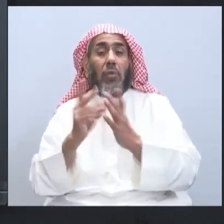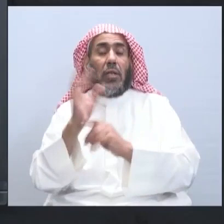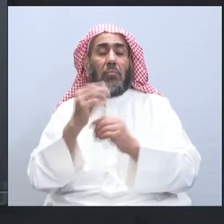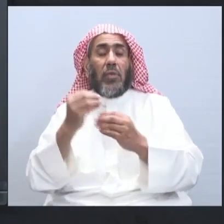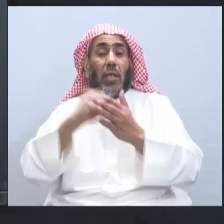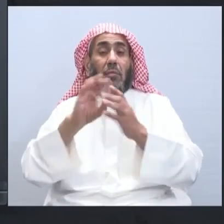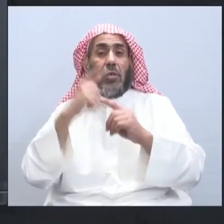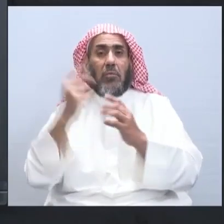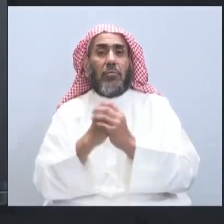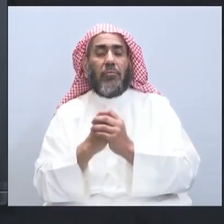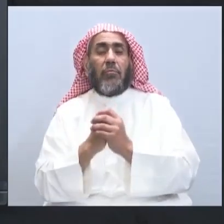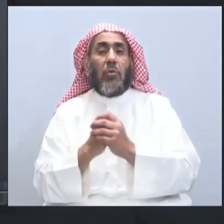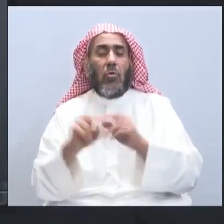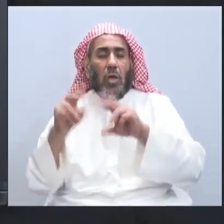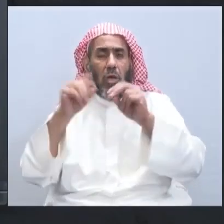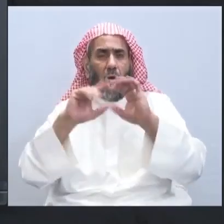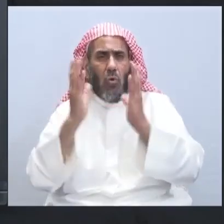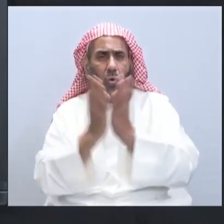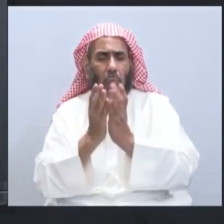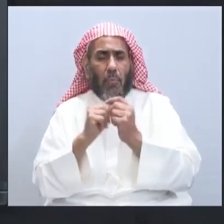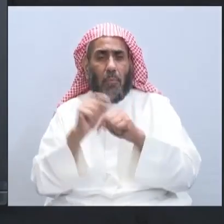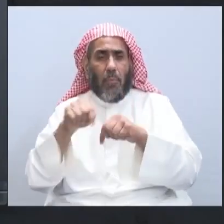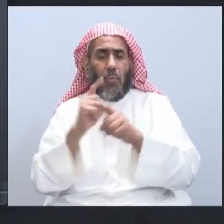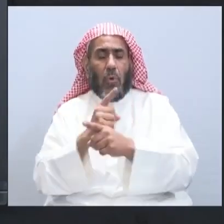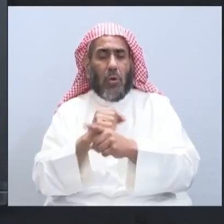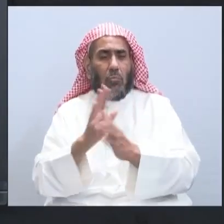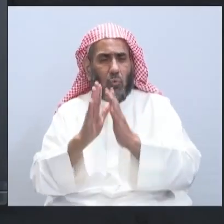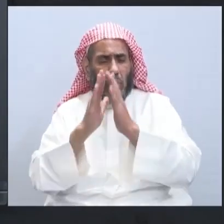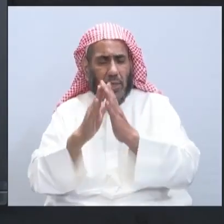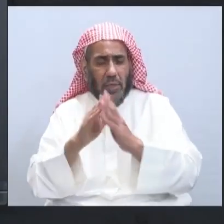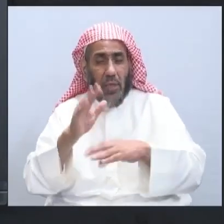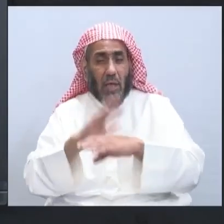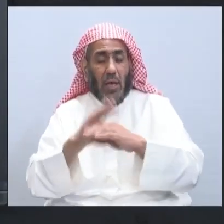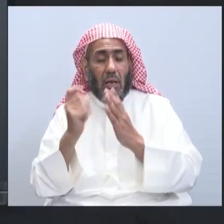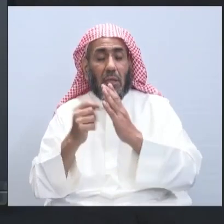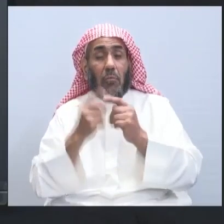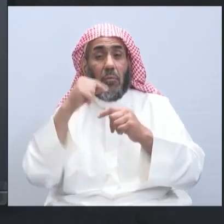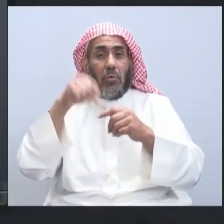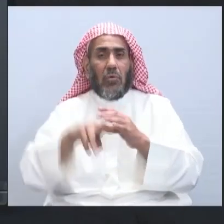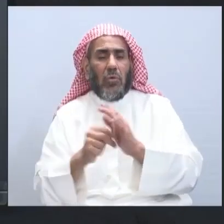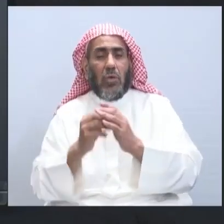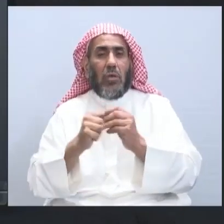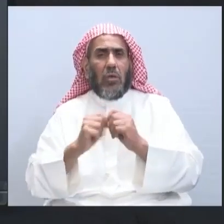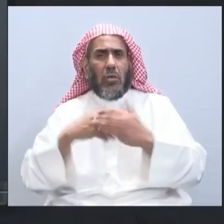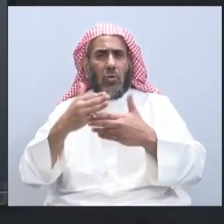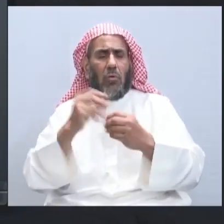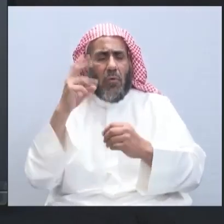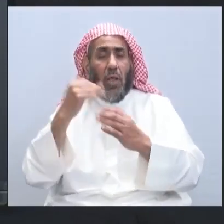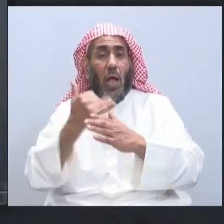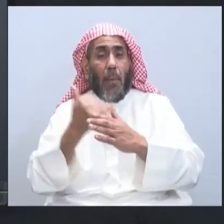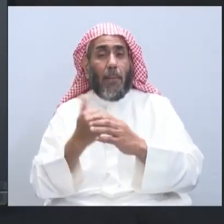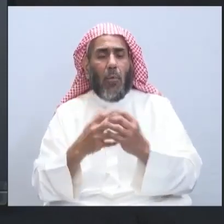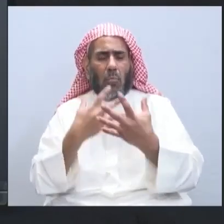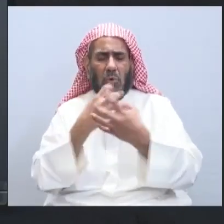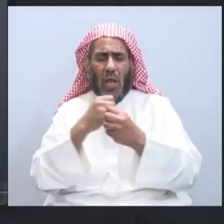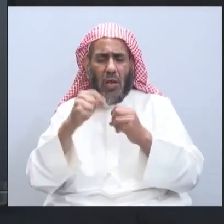به الجميع في في ذلك وكان كلهم مواكب لكن نحن نركز على الادب في المملكه العربيه الس حستنى لك معرفه اهم الملابسات التي